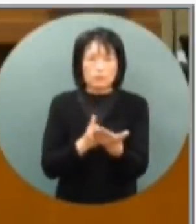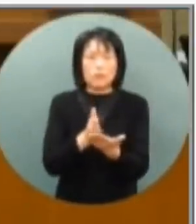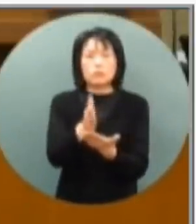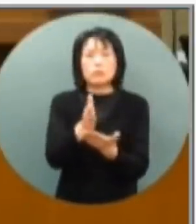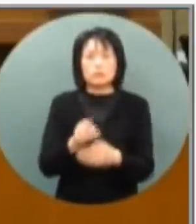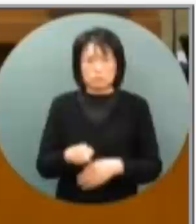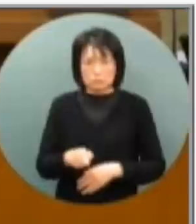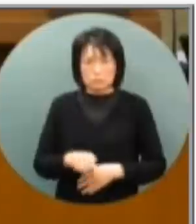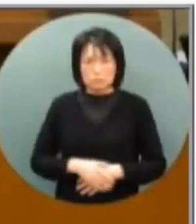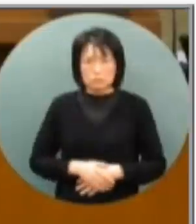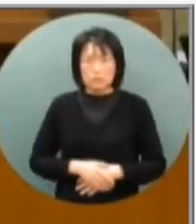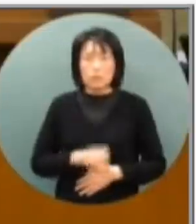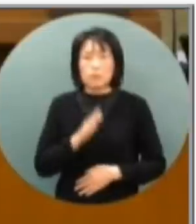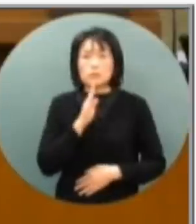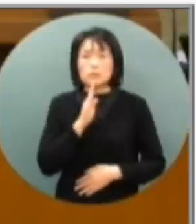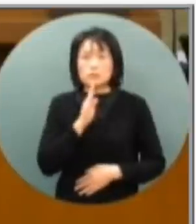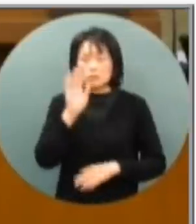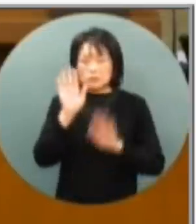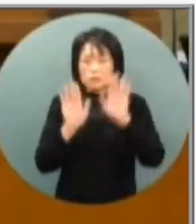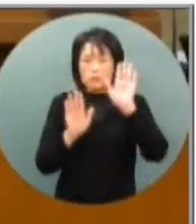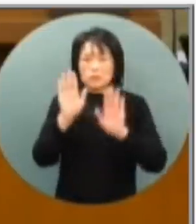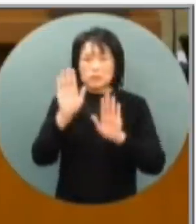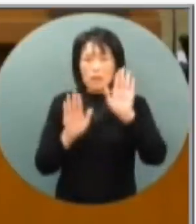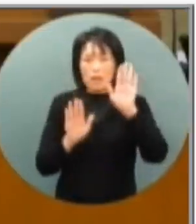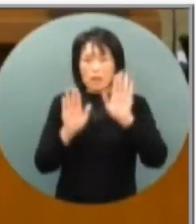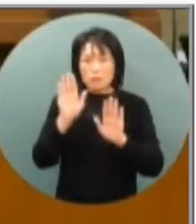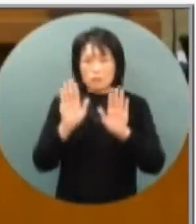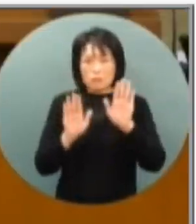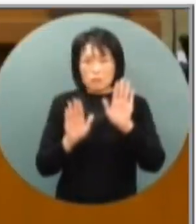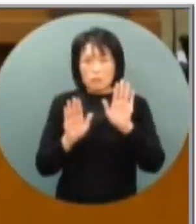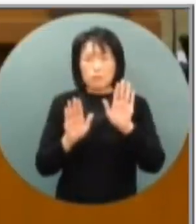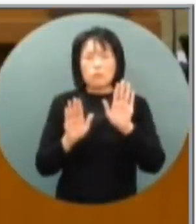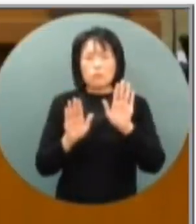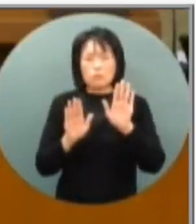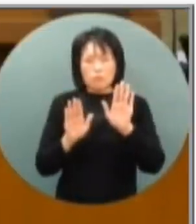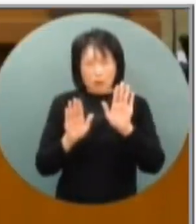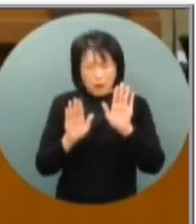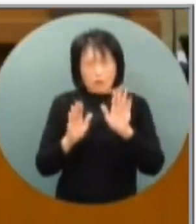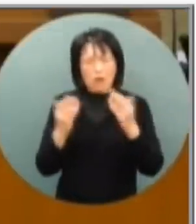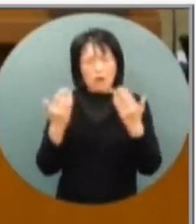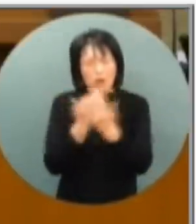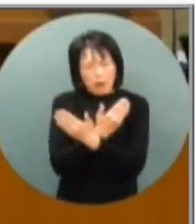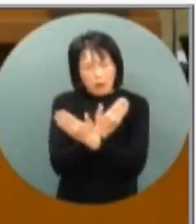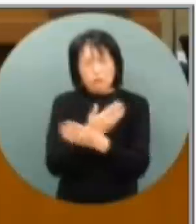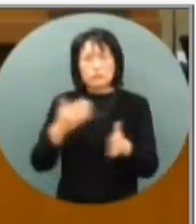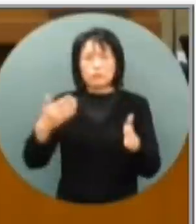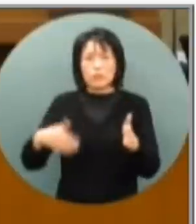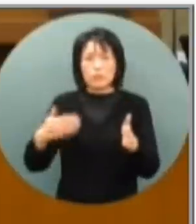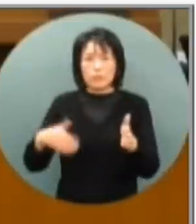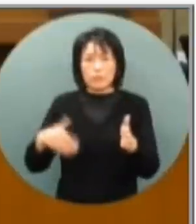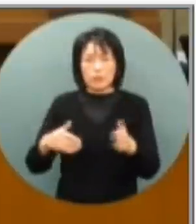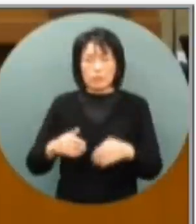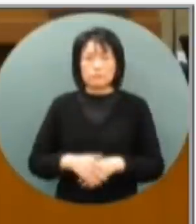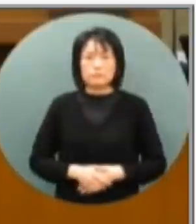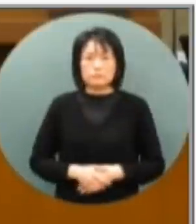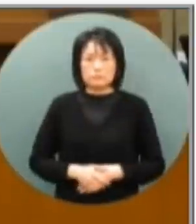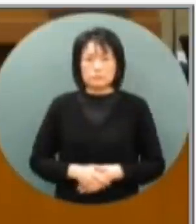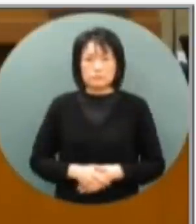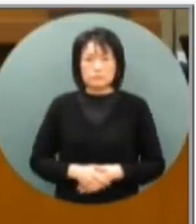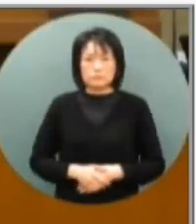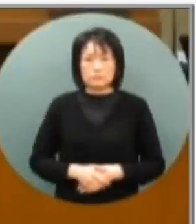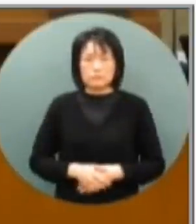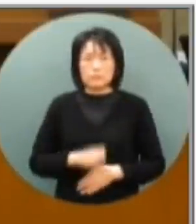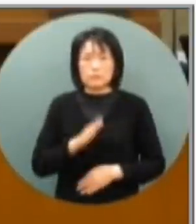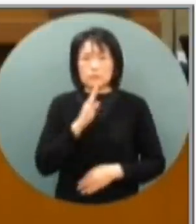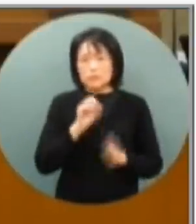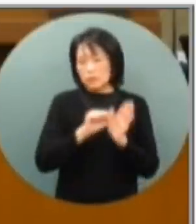ただ現実の実態はなかなか大きく変わるところまでは至ってないのかなというところでありまして、やっぱり実効性